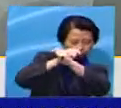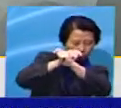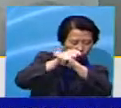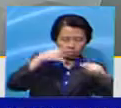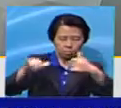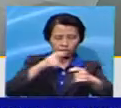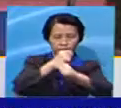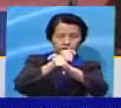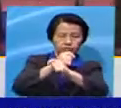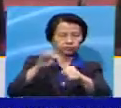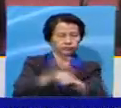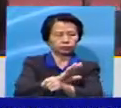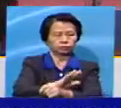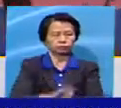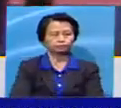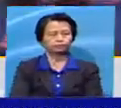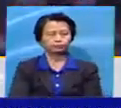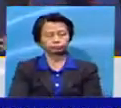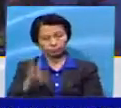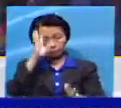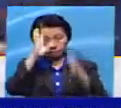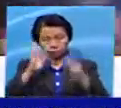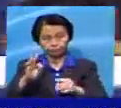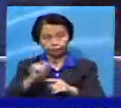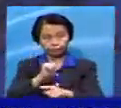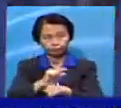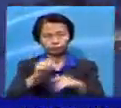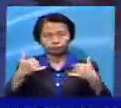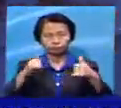prestasi yang terbaiklah. Tambah Nadia lagi, keputusan untuk menggunakan